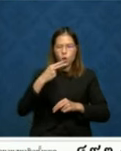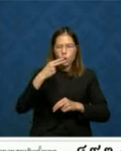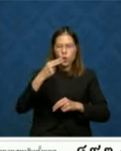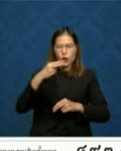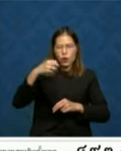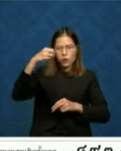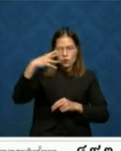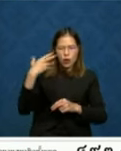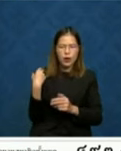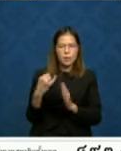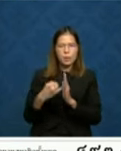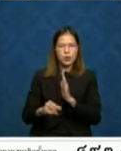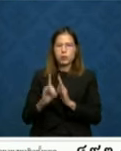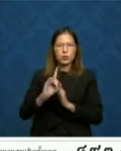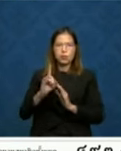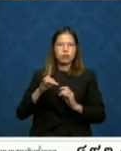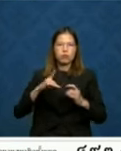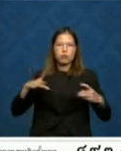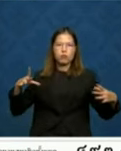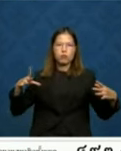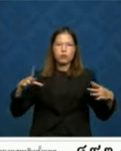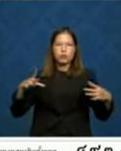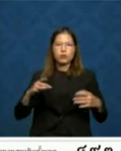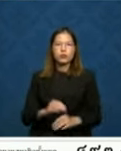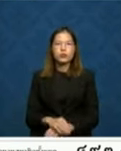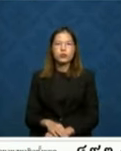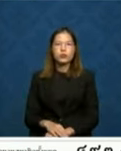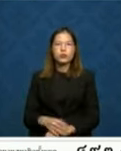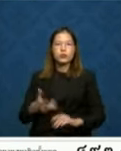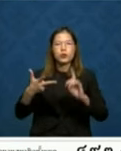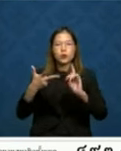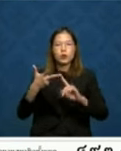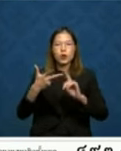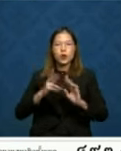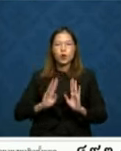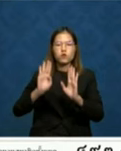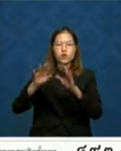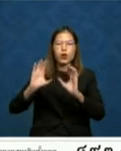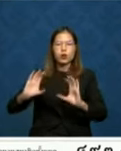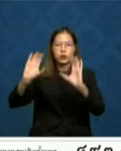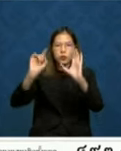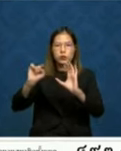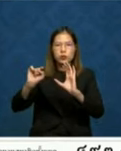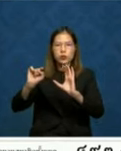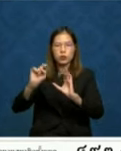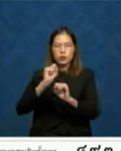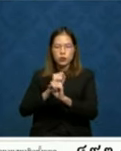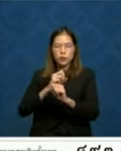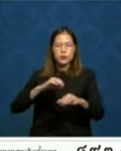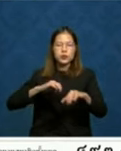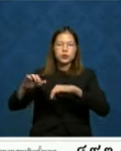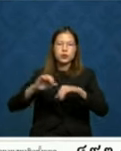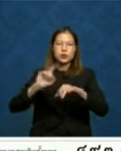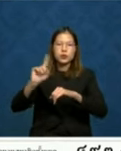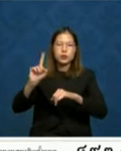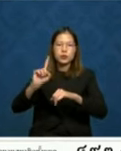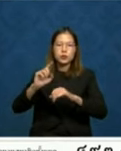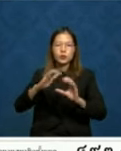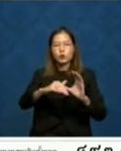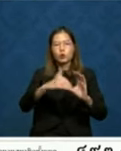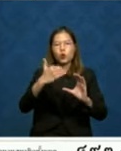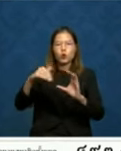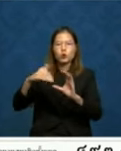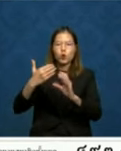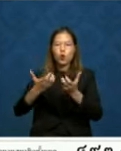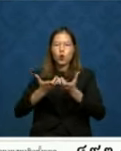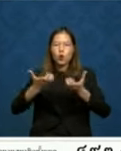ายอันนี้ตรรกะอาจจะผิดกันครับข้อที่3ครับอยากฝากภาครัฐครับในการเข้มงวดการนำเข้าสินค้าผิดก